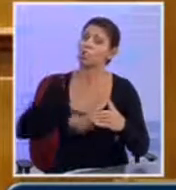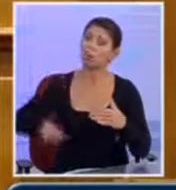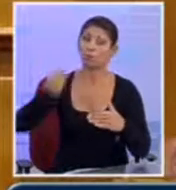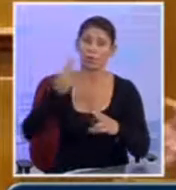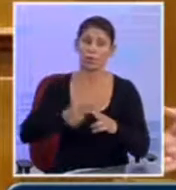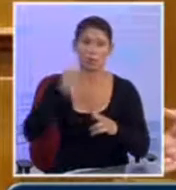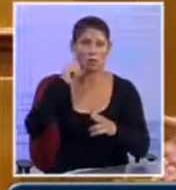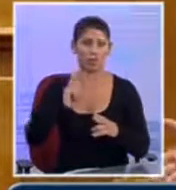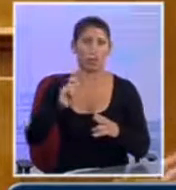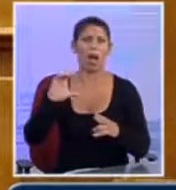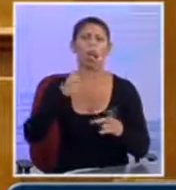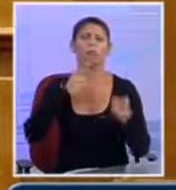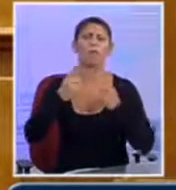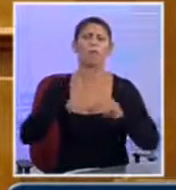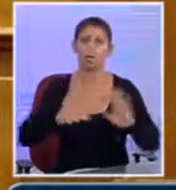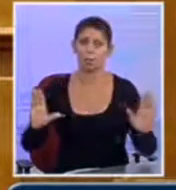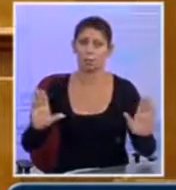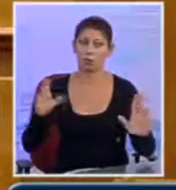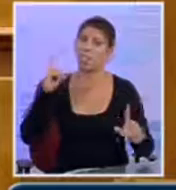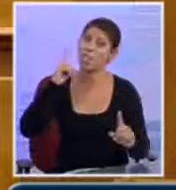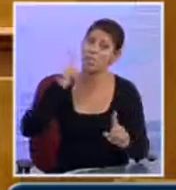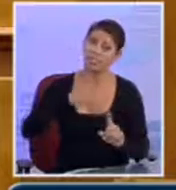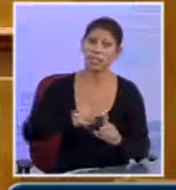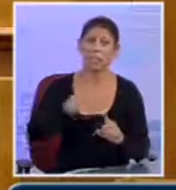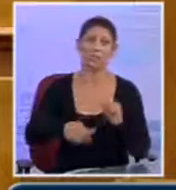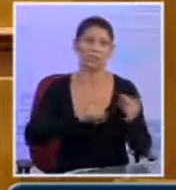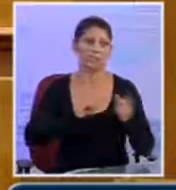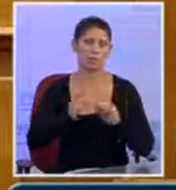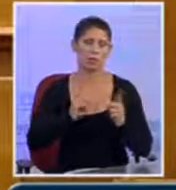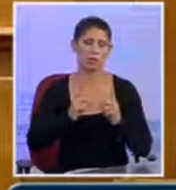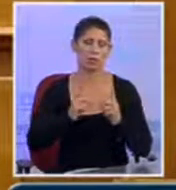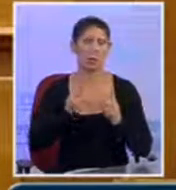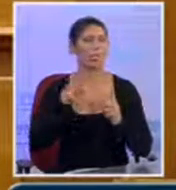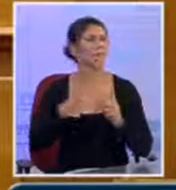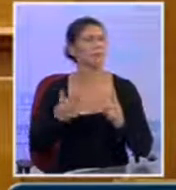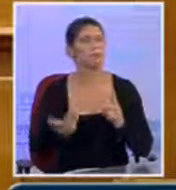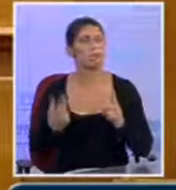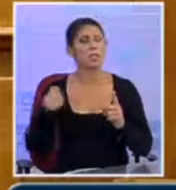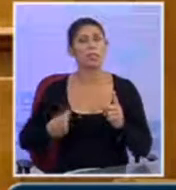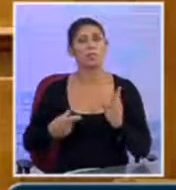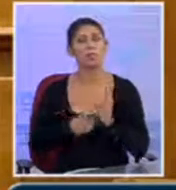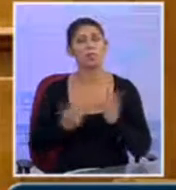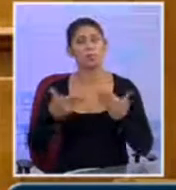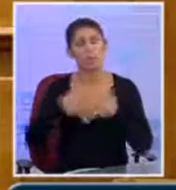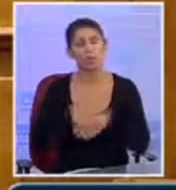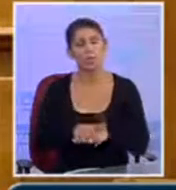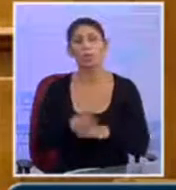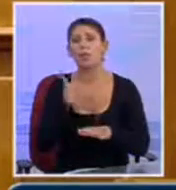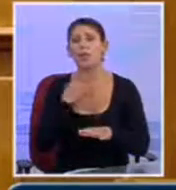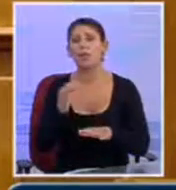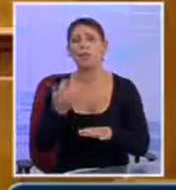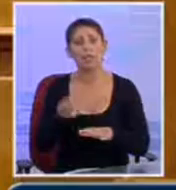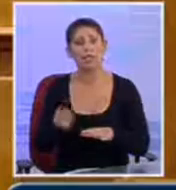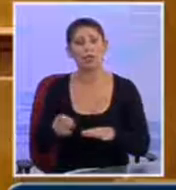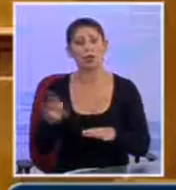δεδομένο, αδιαπραγμάτευτο, θετικό αυτής της συμφωνίας, το οποίο είναι ότι η δημοσιονομική προσαρμογή, επειδή έγινε αυτό ακριβώς